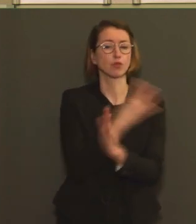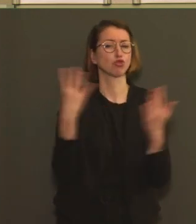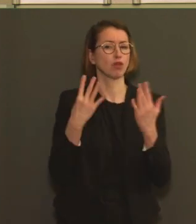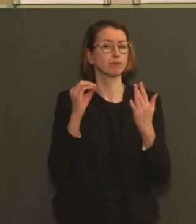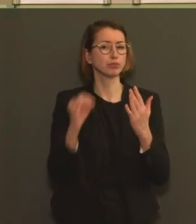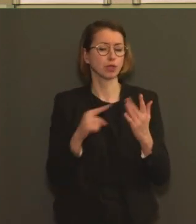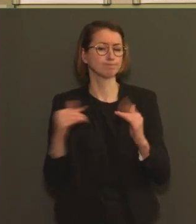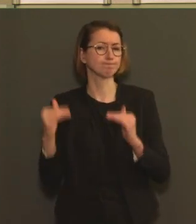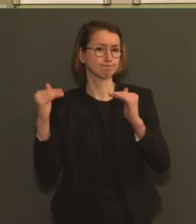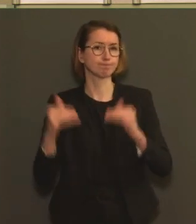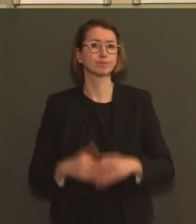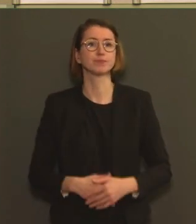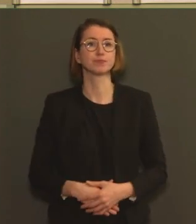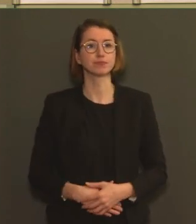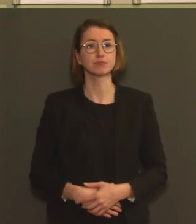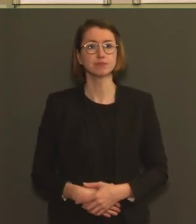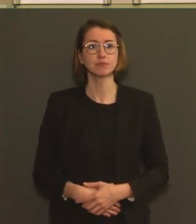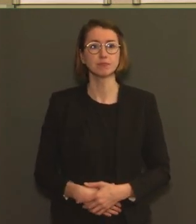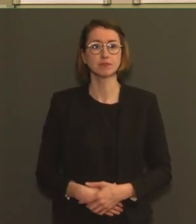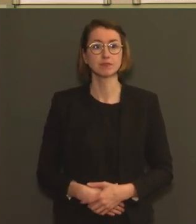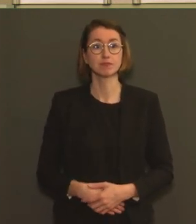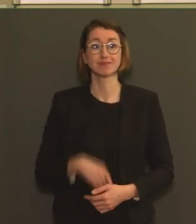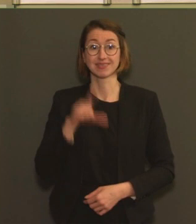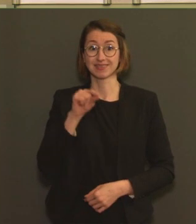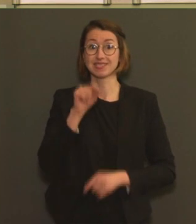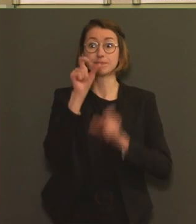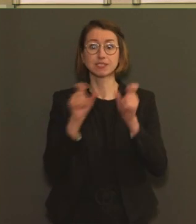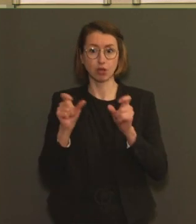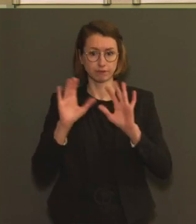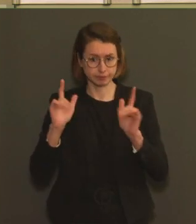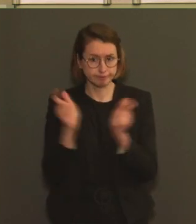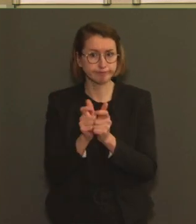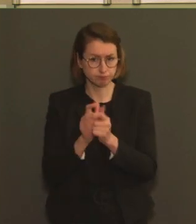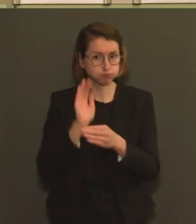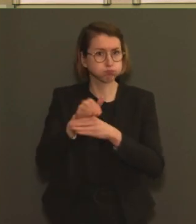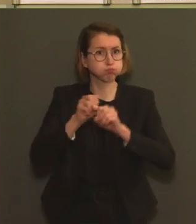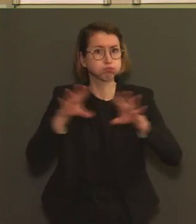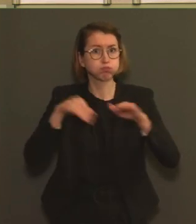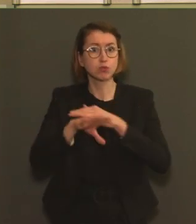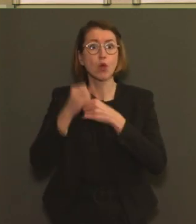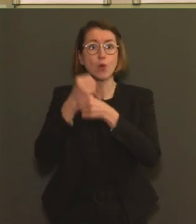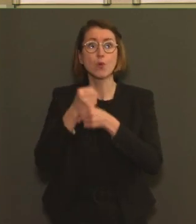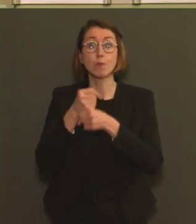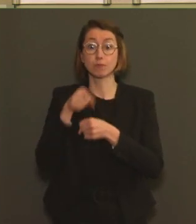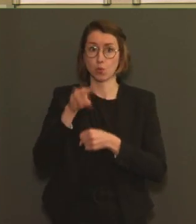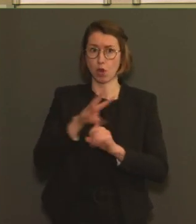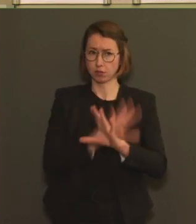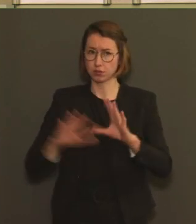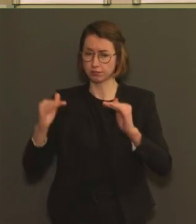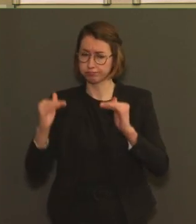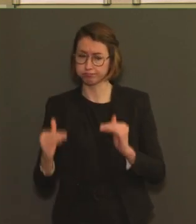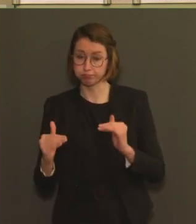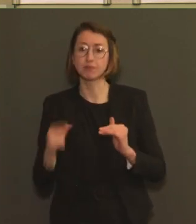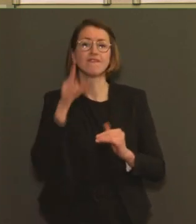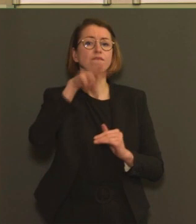situations dans lesquelles il y a eu plus de 10 cas dans une maison de repos, ceci diminue en Wallonie et se stabilise en Flandre et